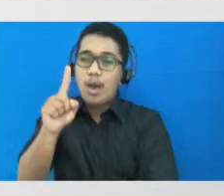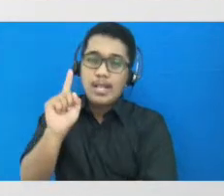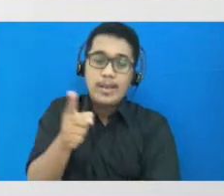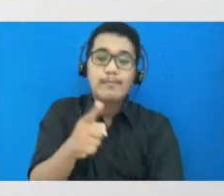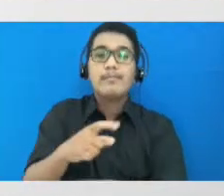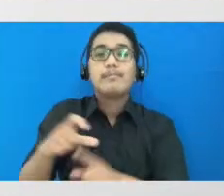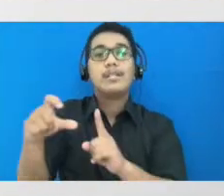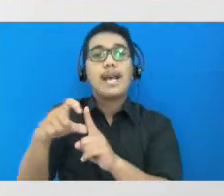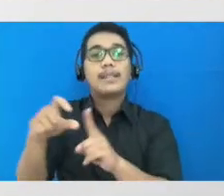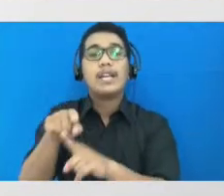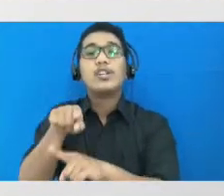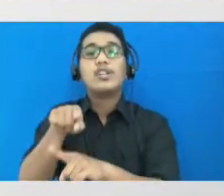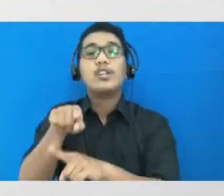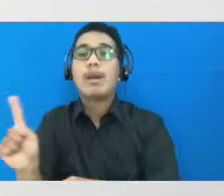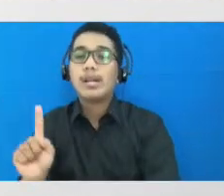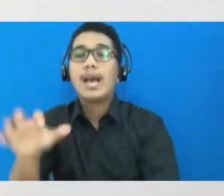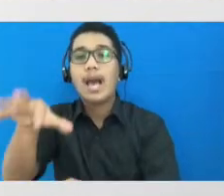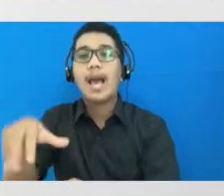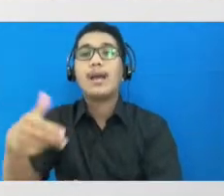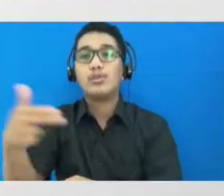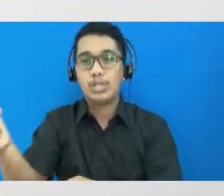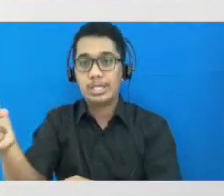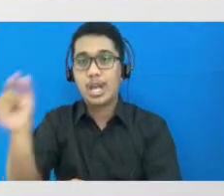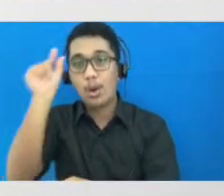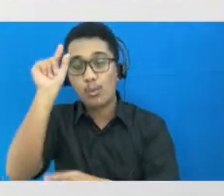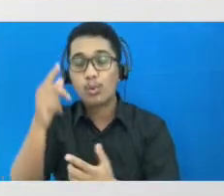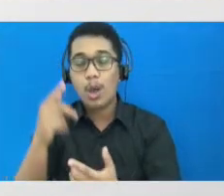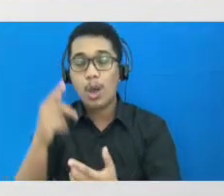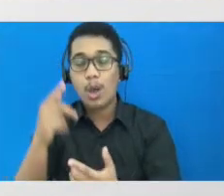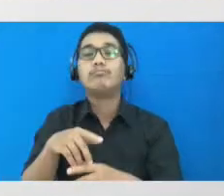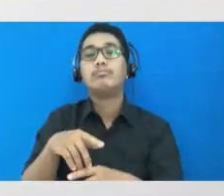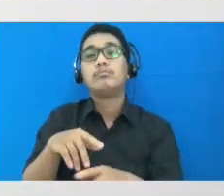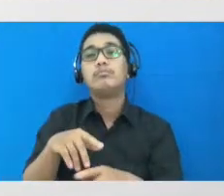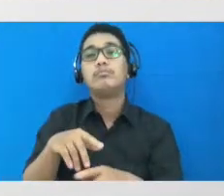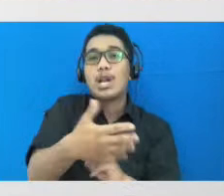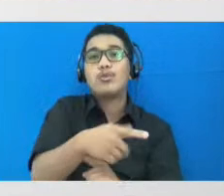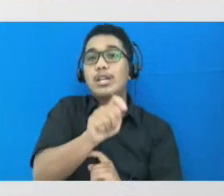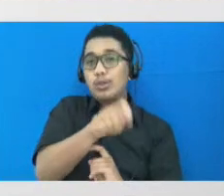di Indonesia untuk kepentingan penegakan hukum, perlindungan, dan juga